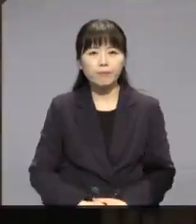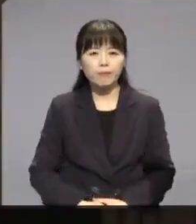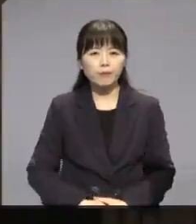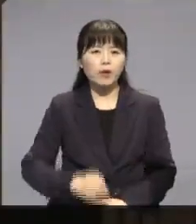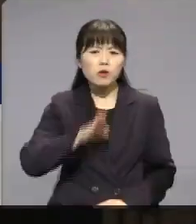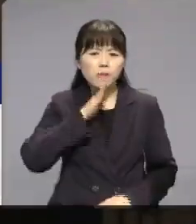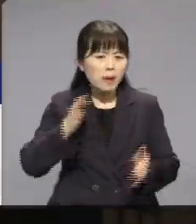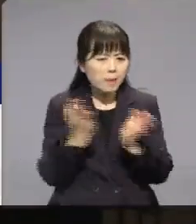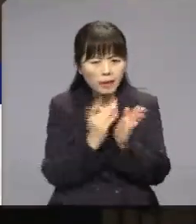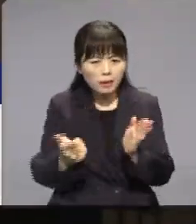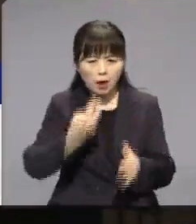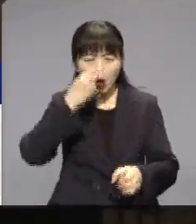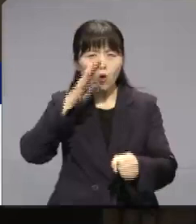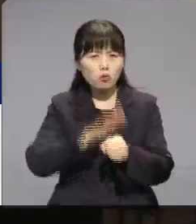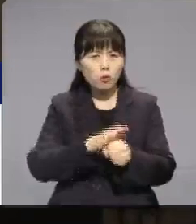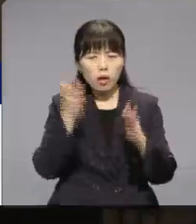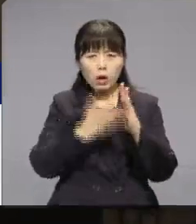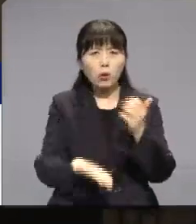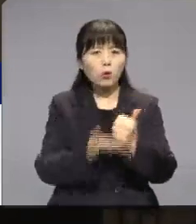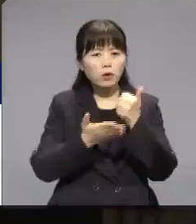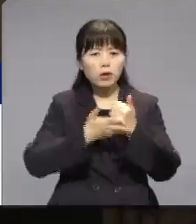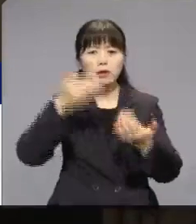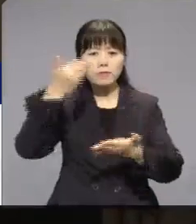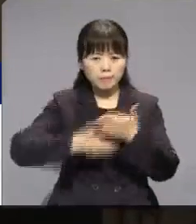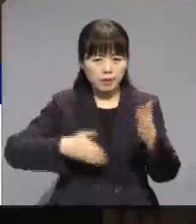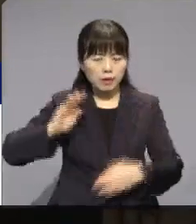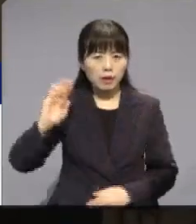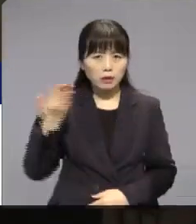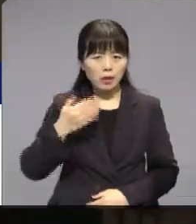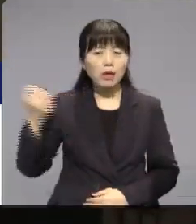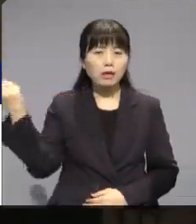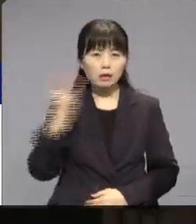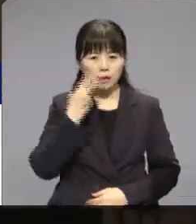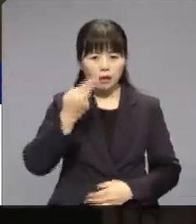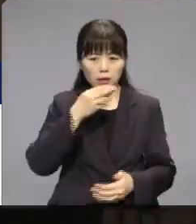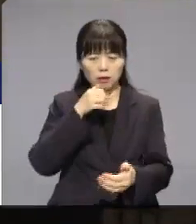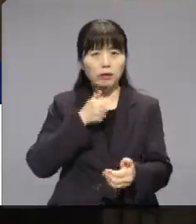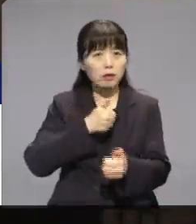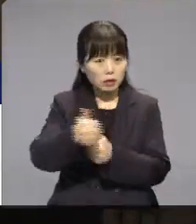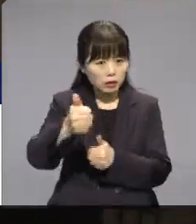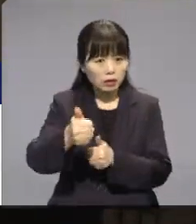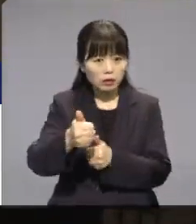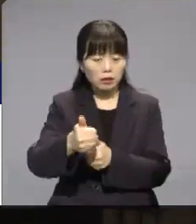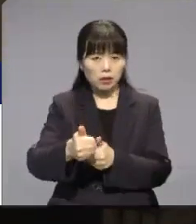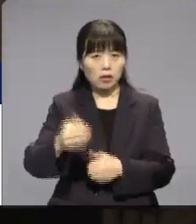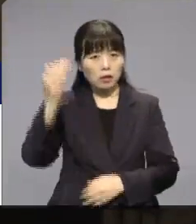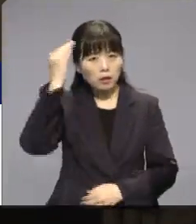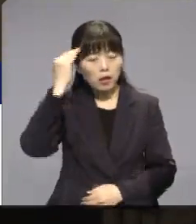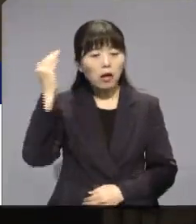정말 부당하고 억울하게 공천에서 배제됐습니다. 다시